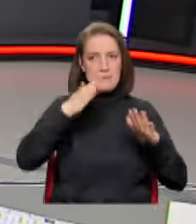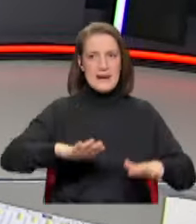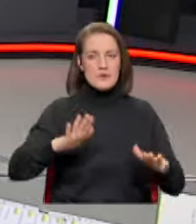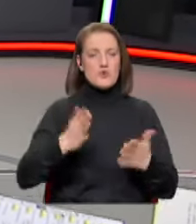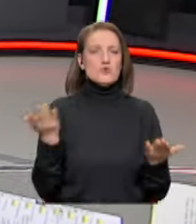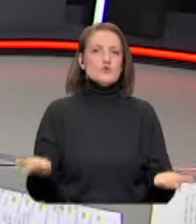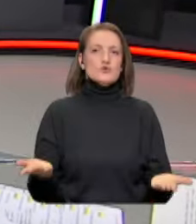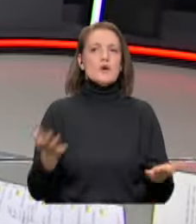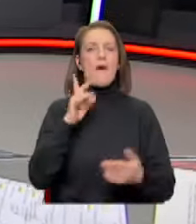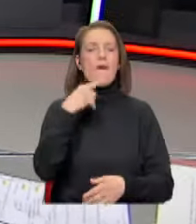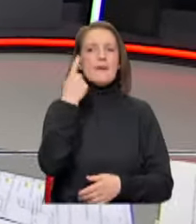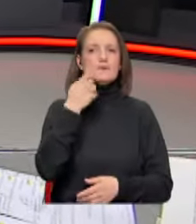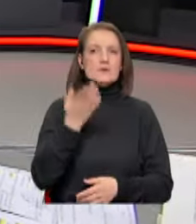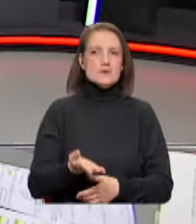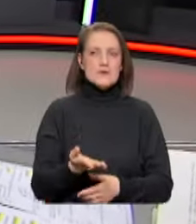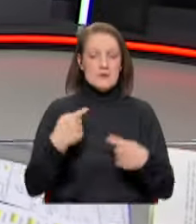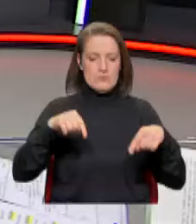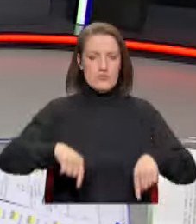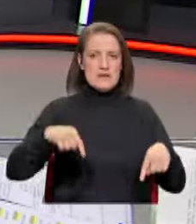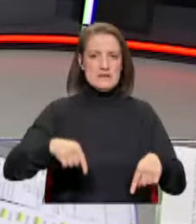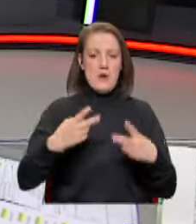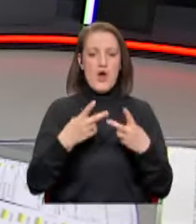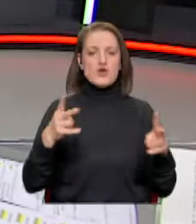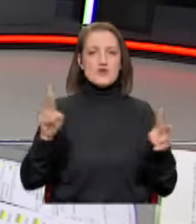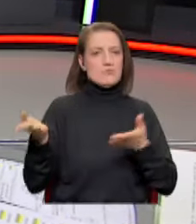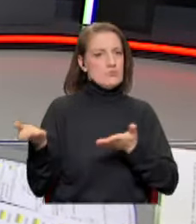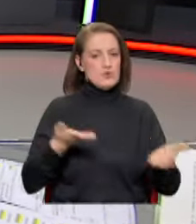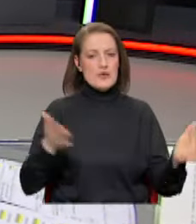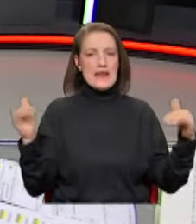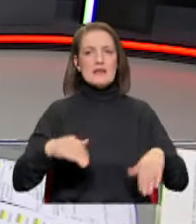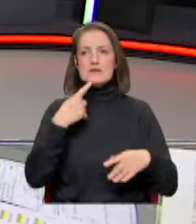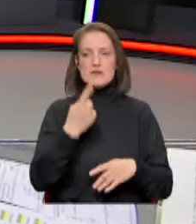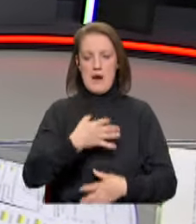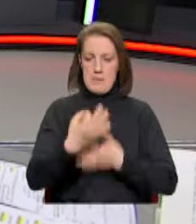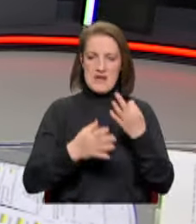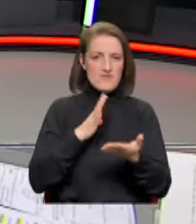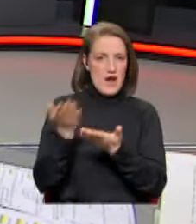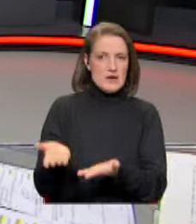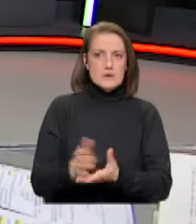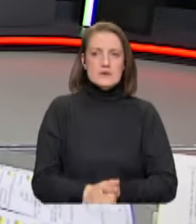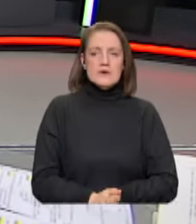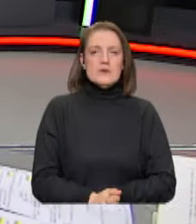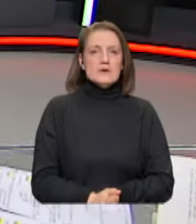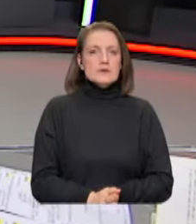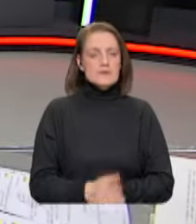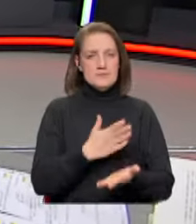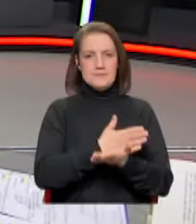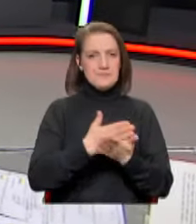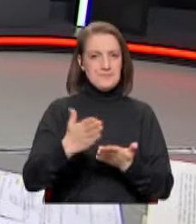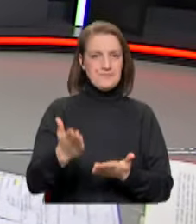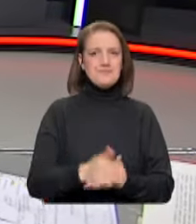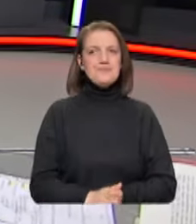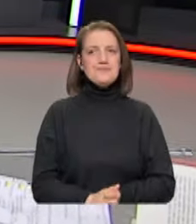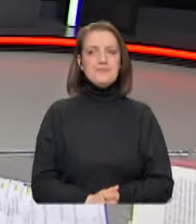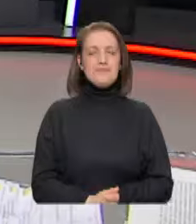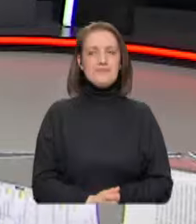hasretle Dolayısıyla Burası açık yani Buyurun gelin dedik zaten haberi de var Evet efendim devam